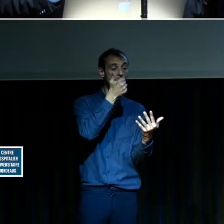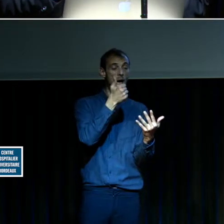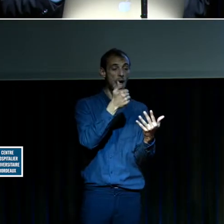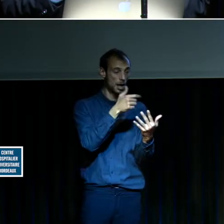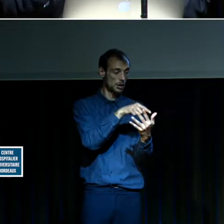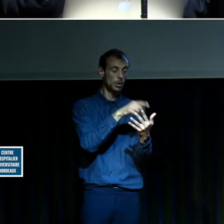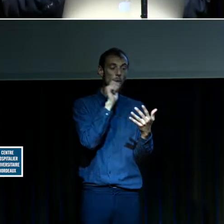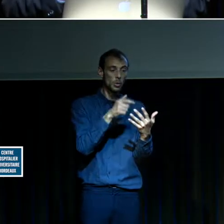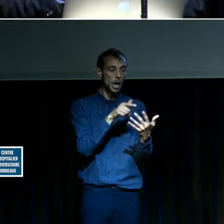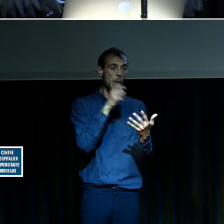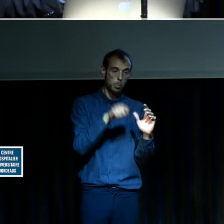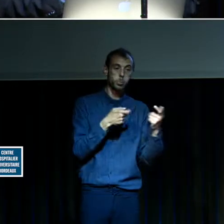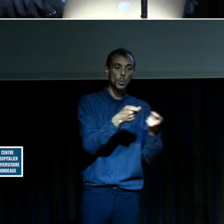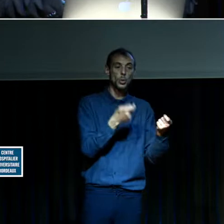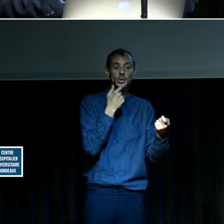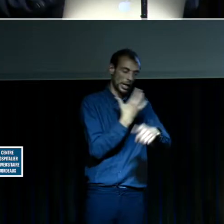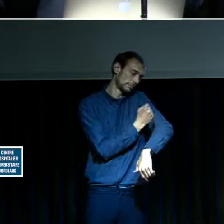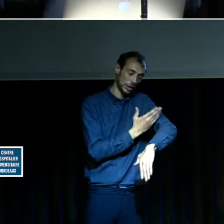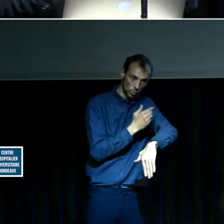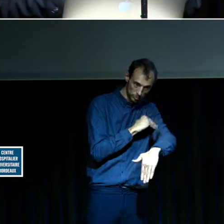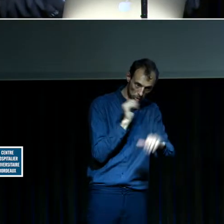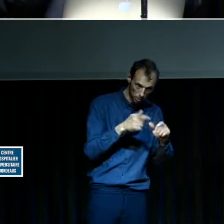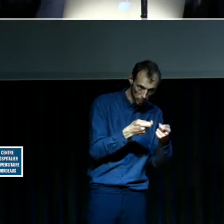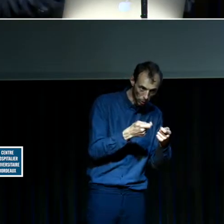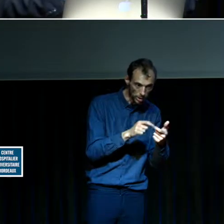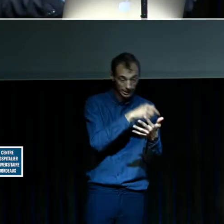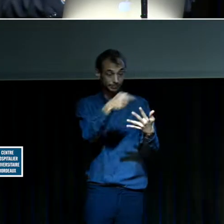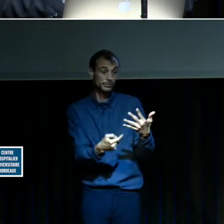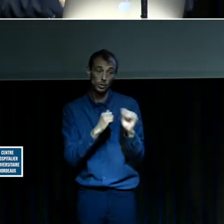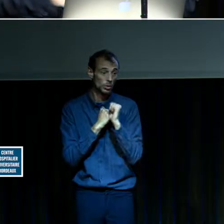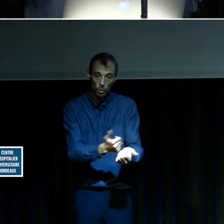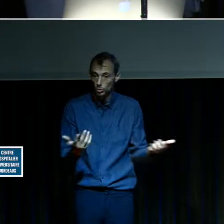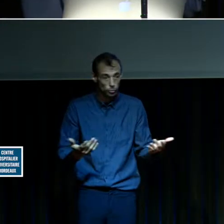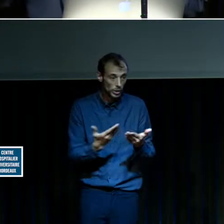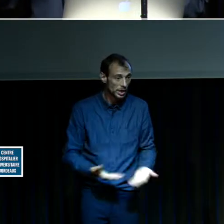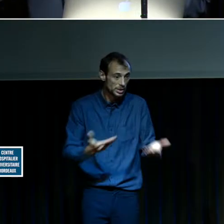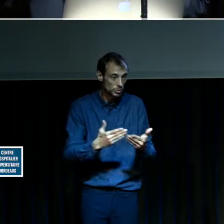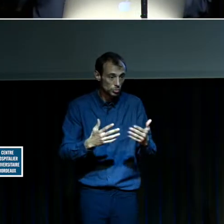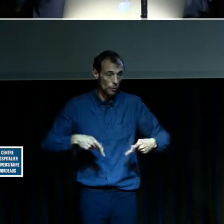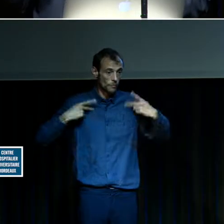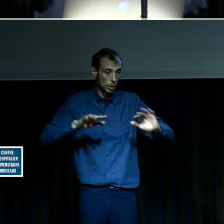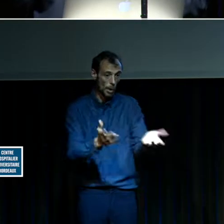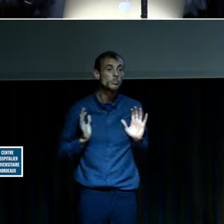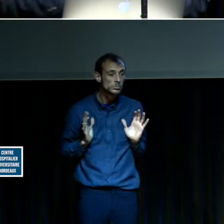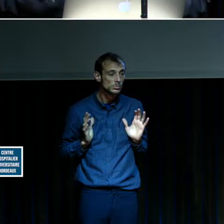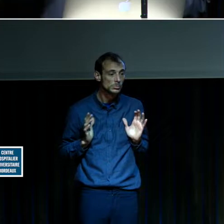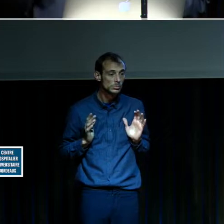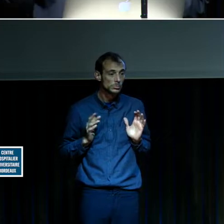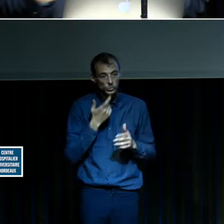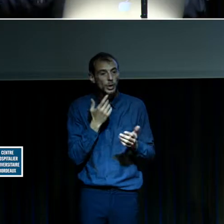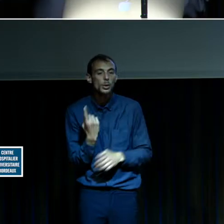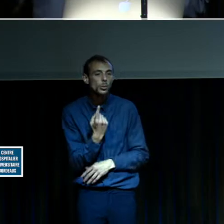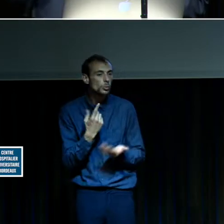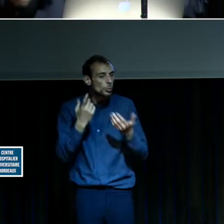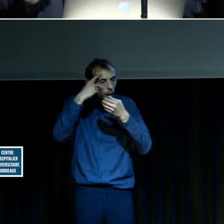notre mode de vie, à notre hygiène de vie au quotidien. Je ne dis pas que tous les patients qui font des AVC ont des facteurs de risque. On peut faire des AVC